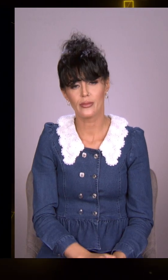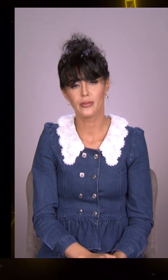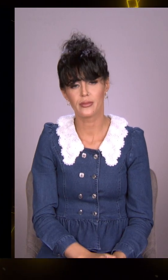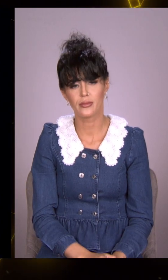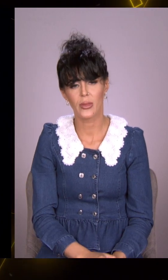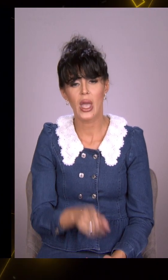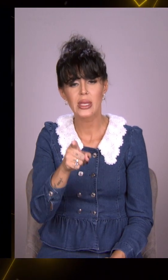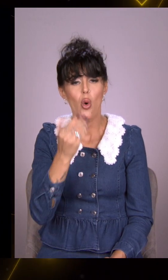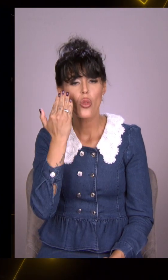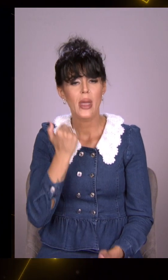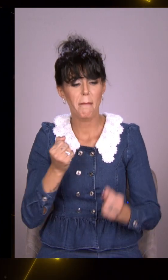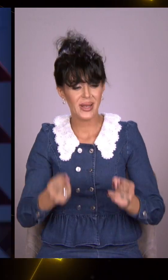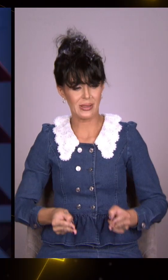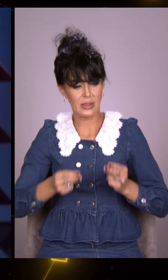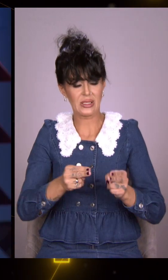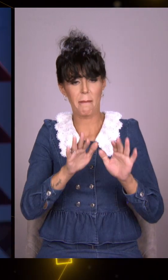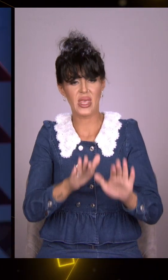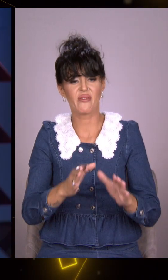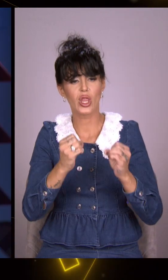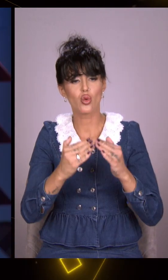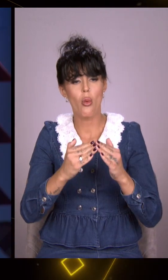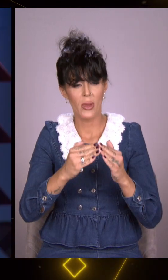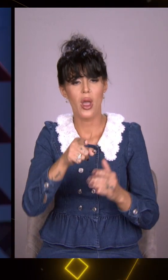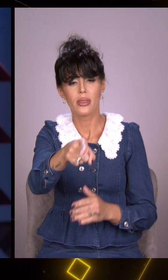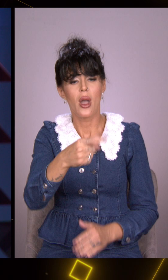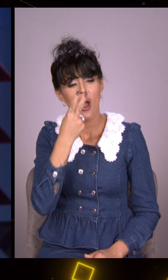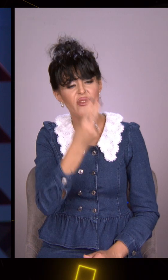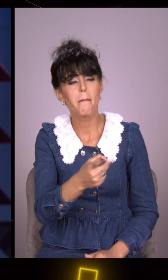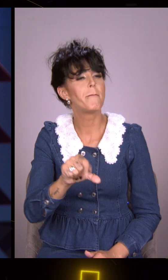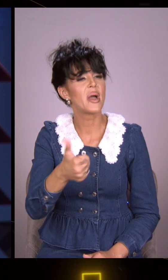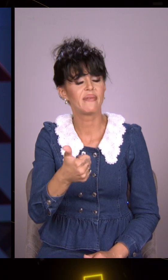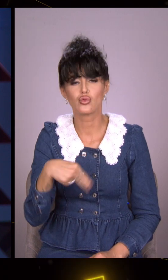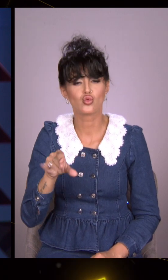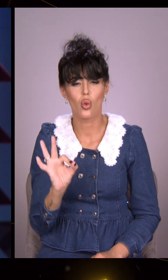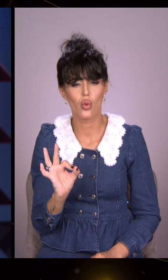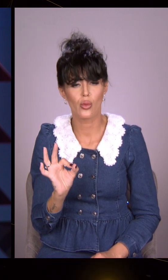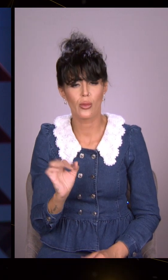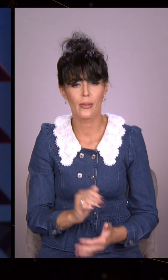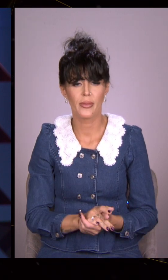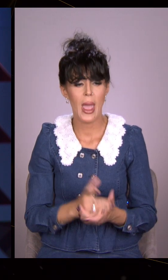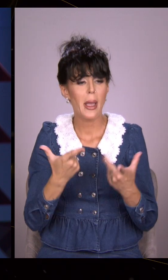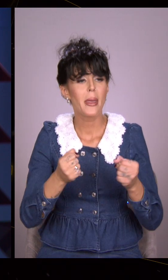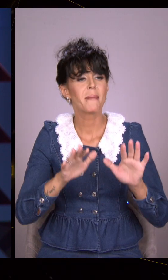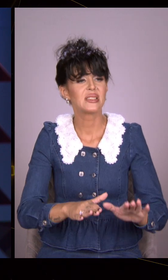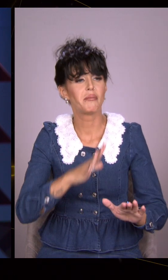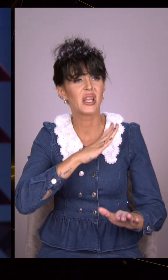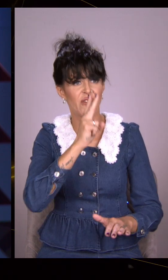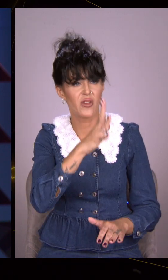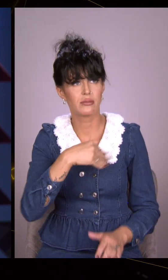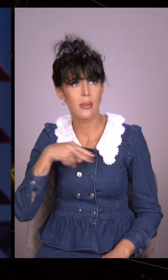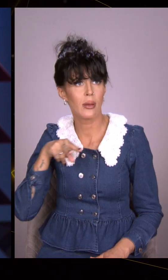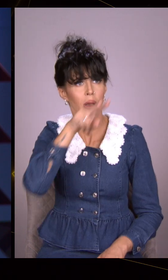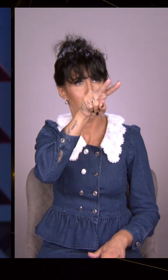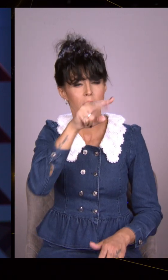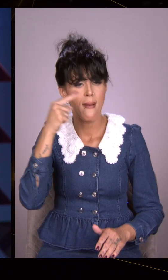коли приїхали саме до будинку? Ну, перше, на те місце, де була квартира, звісно, впізнав, бо